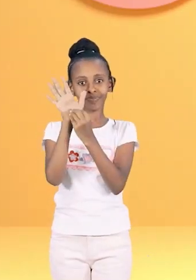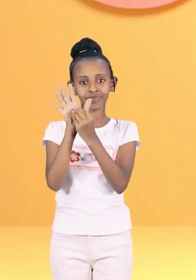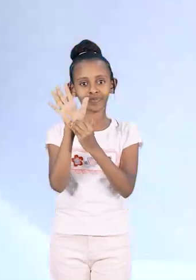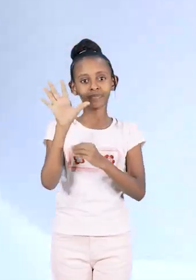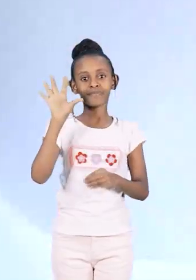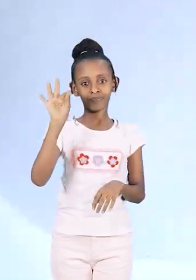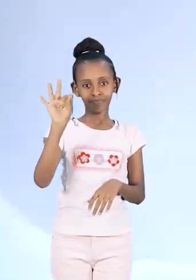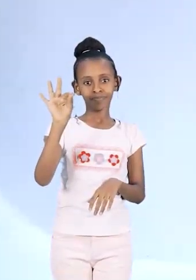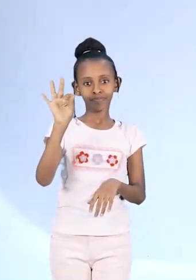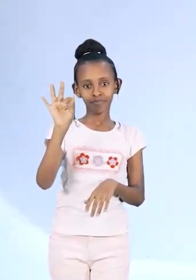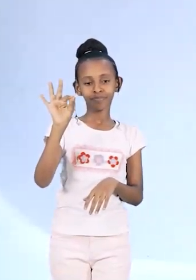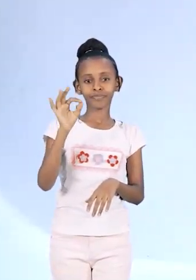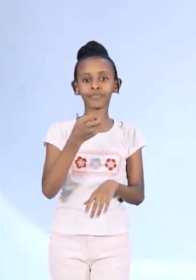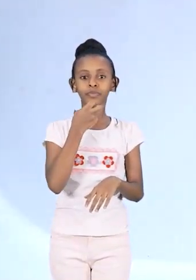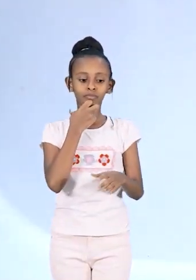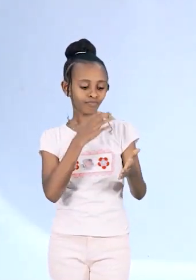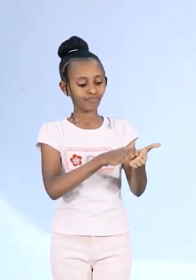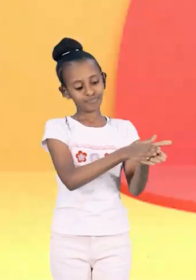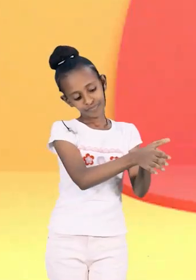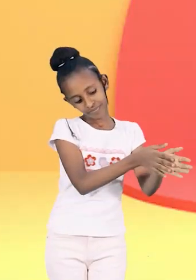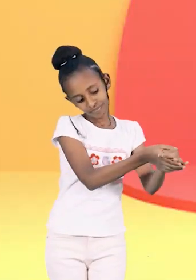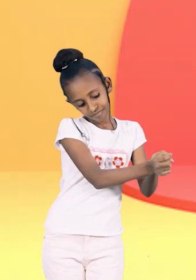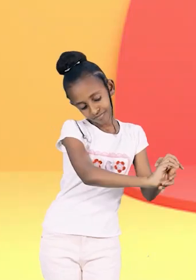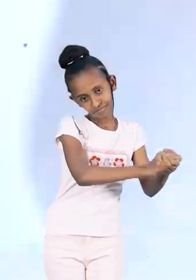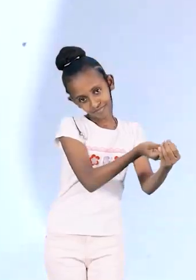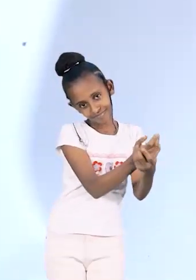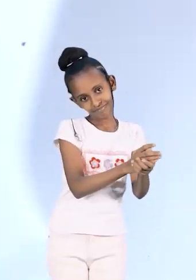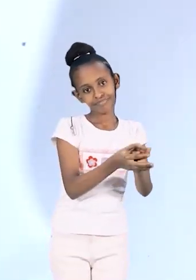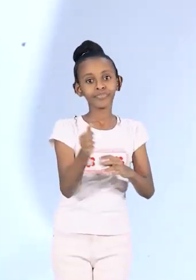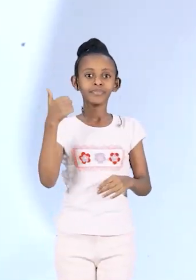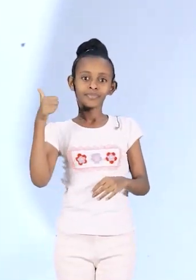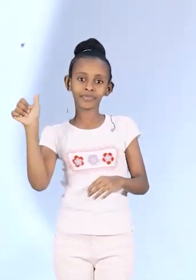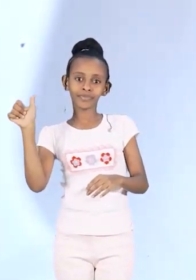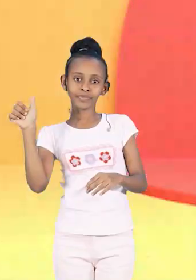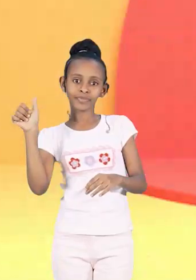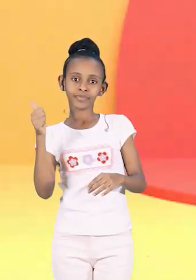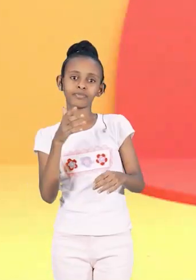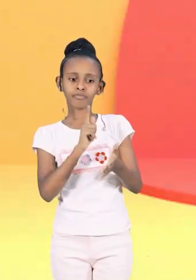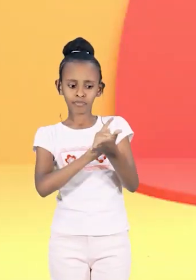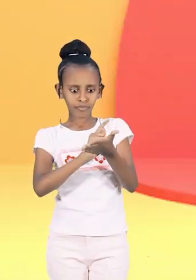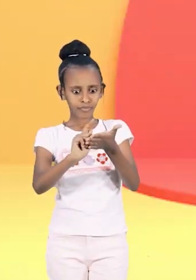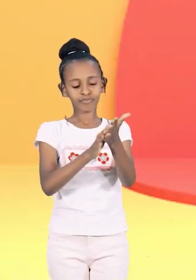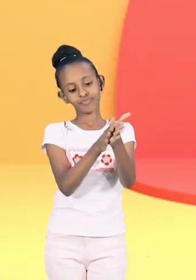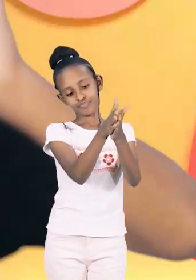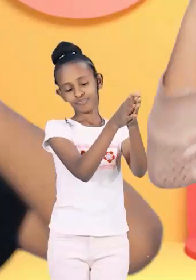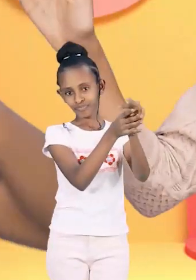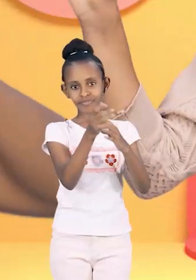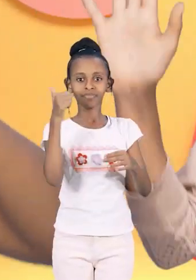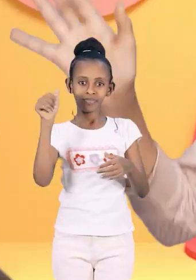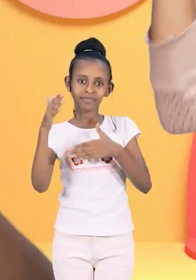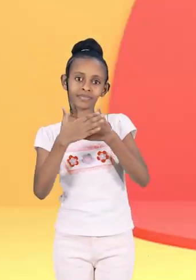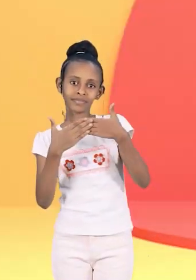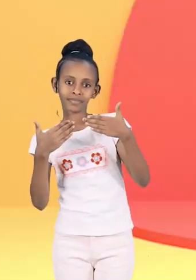saglaffaan bishaaniin qulqulleessina urnaffaan dhumarratti fooxaadhaan ni qulqulleessi